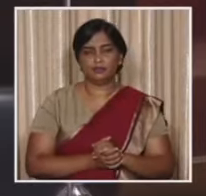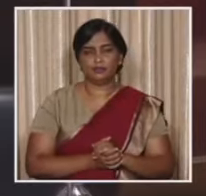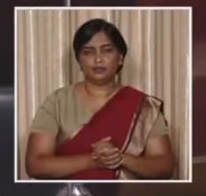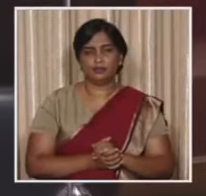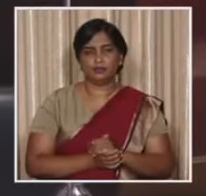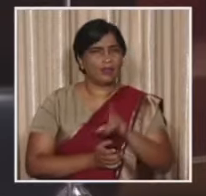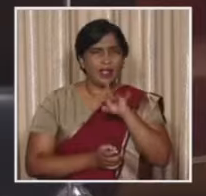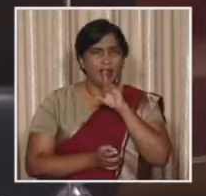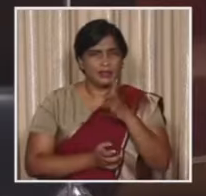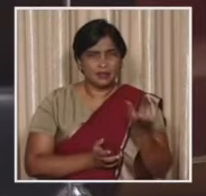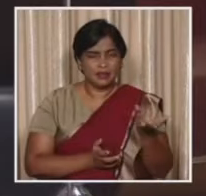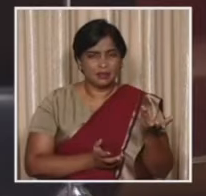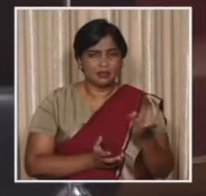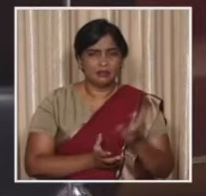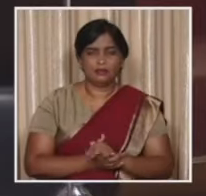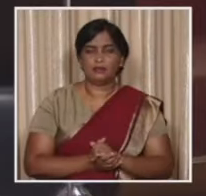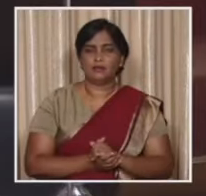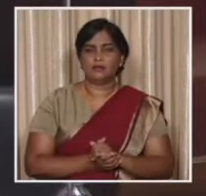ලැජ්ජ නැද්ද?